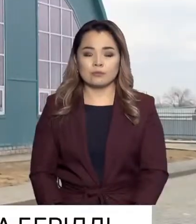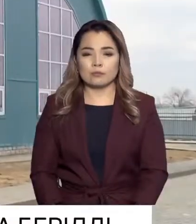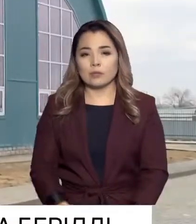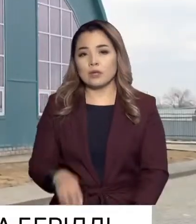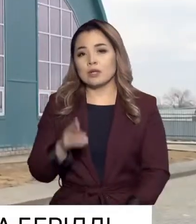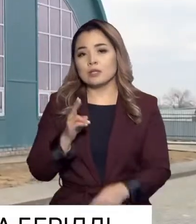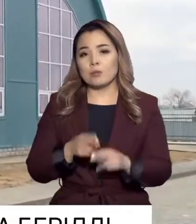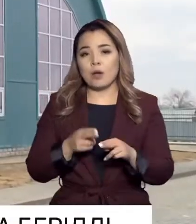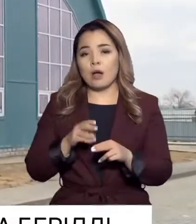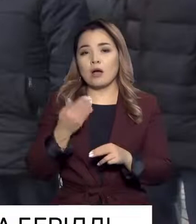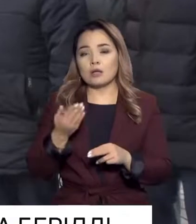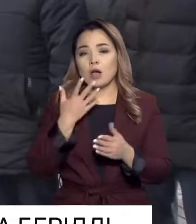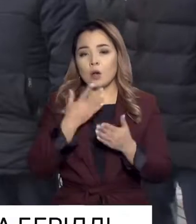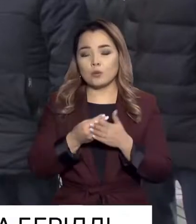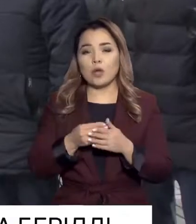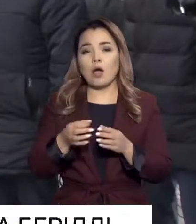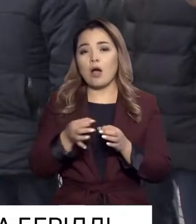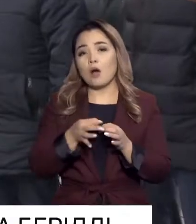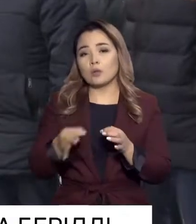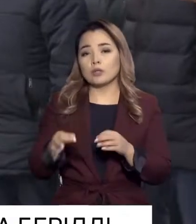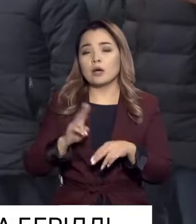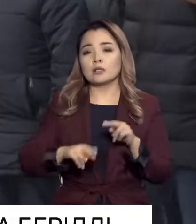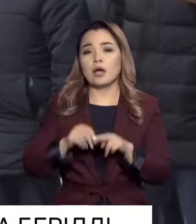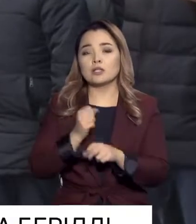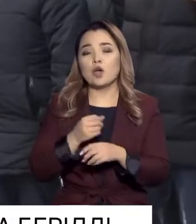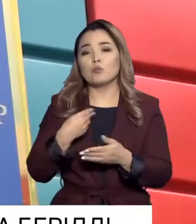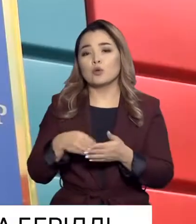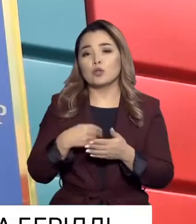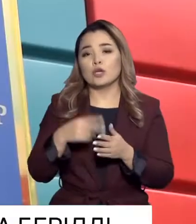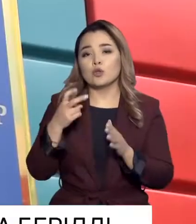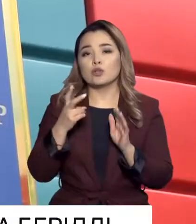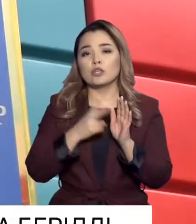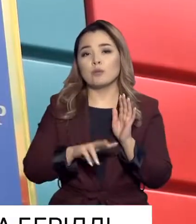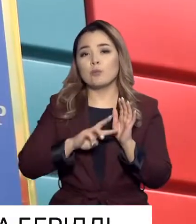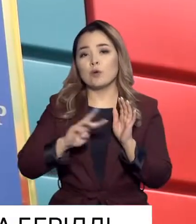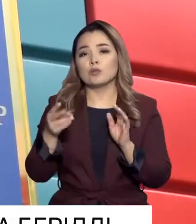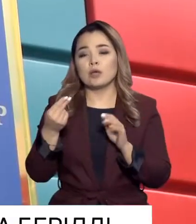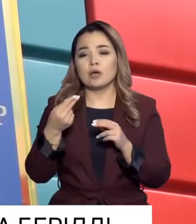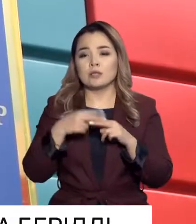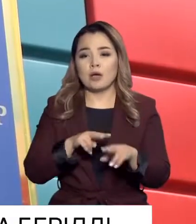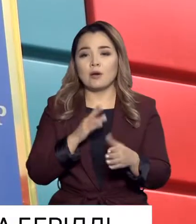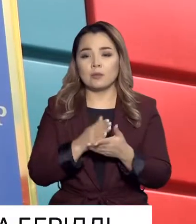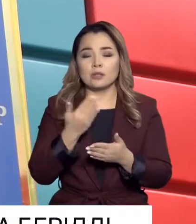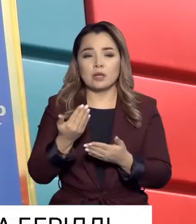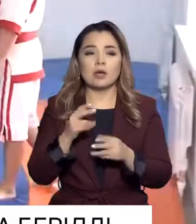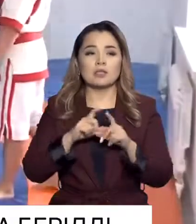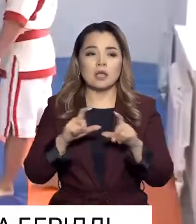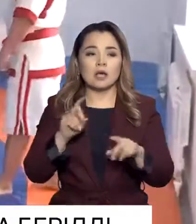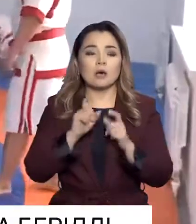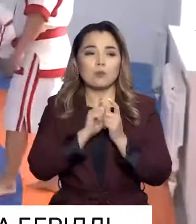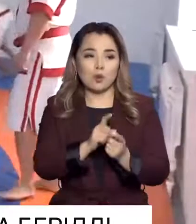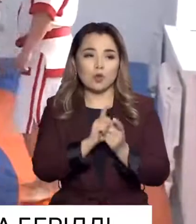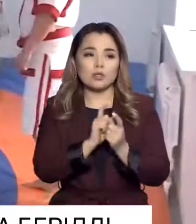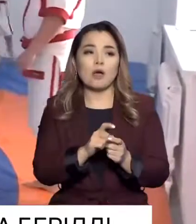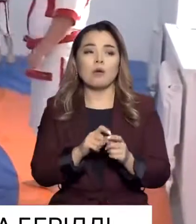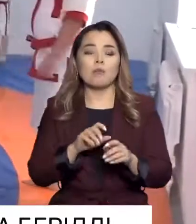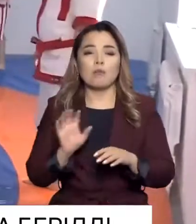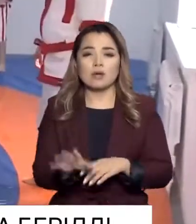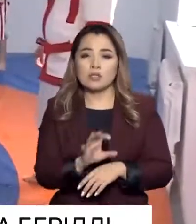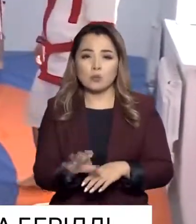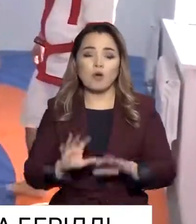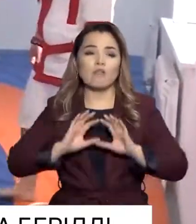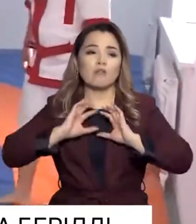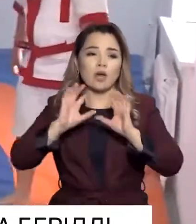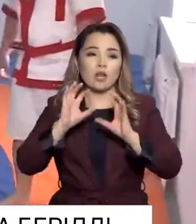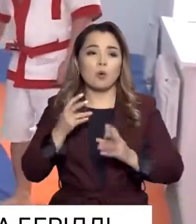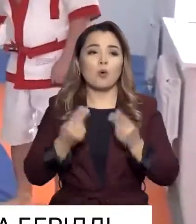Темір ауданының Кеңқияқ ауылындағы бұл нысанның құрылысына бюджеттен 270 миллион теңге бөлінген. Кешенде күрес, баскетбол және волейболмен